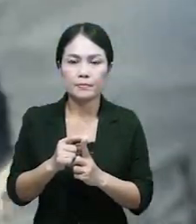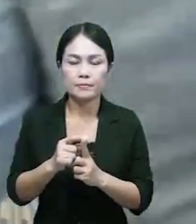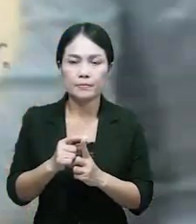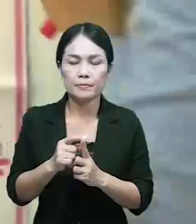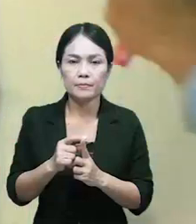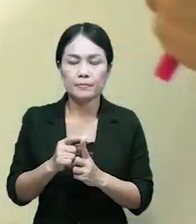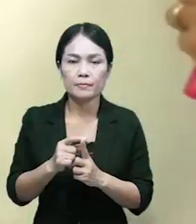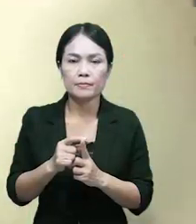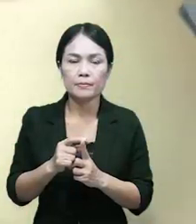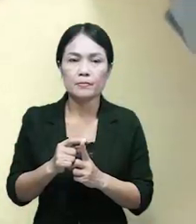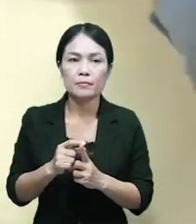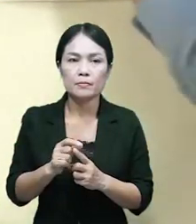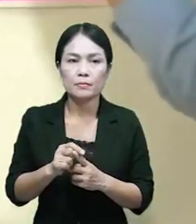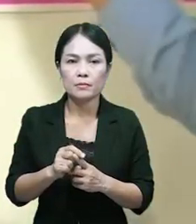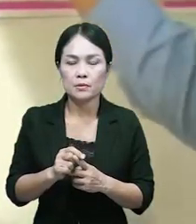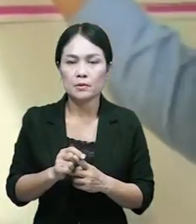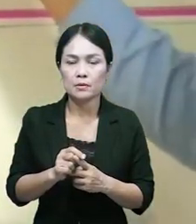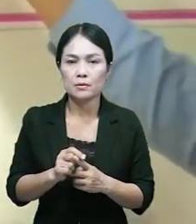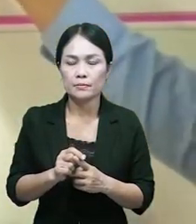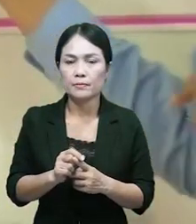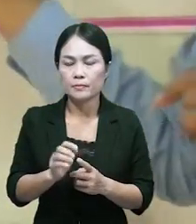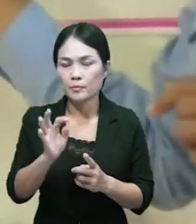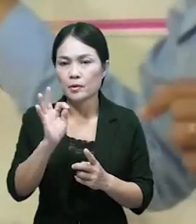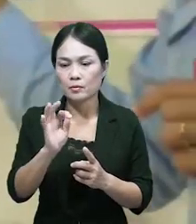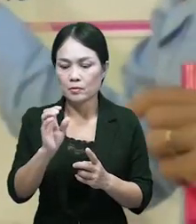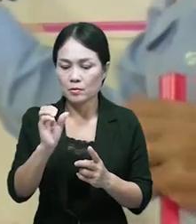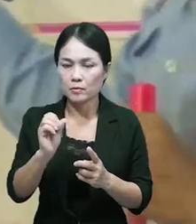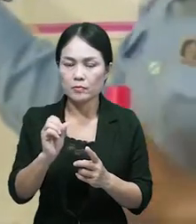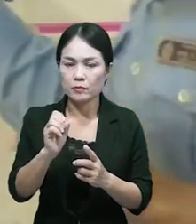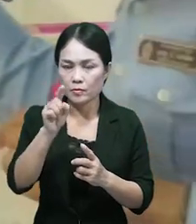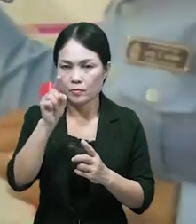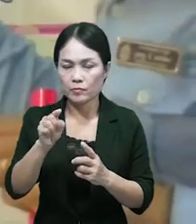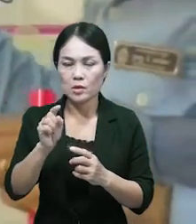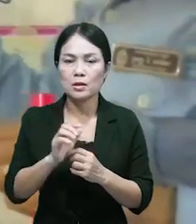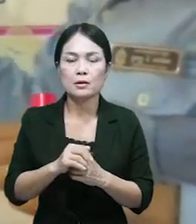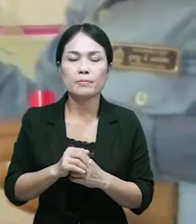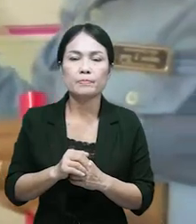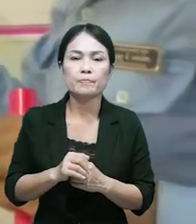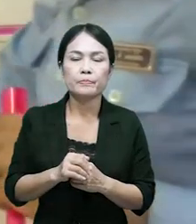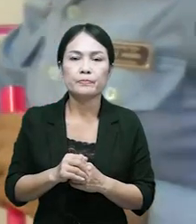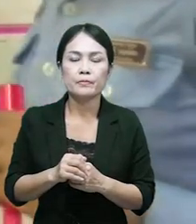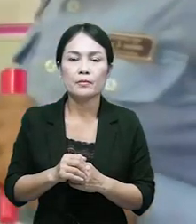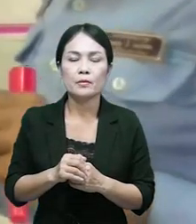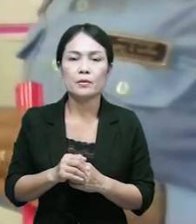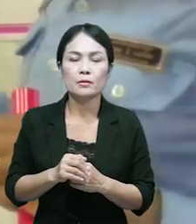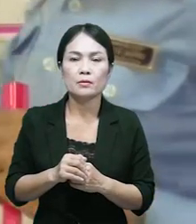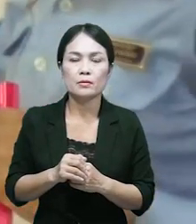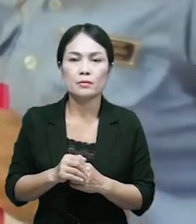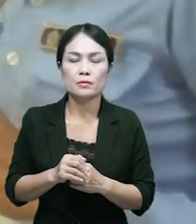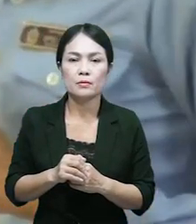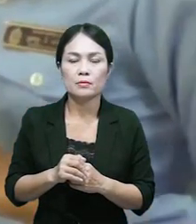វល់ណាកូនណាមិនវល់ណាកូនណាចា ដោយសារពាក្យនេះពីរផ្សេងគ្នា